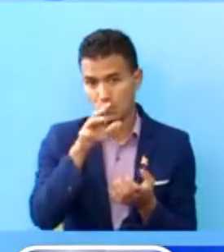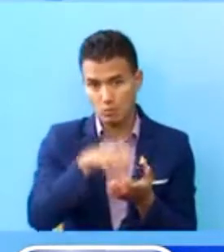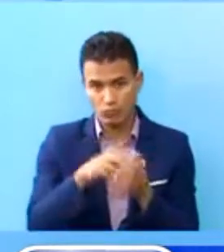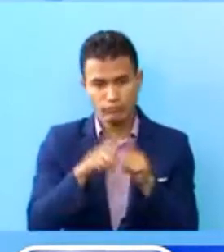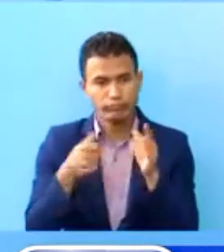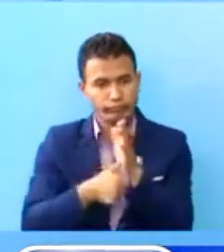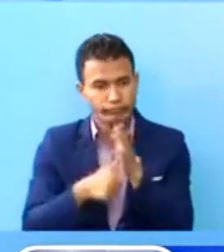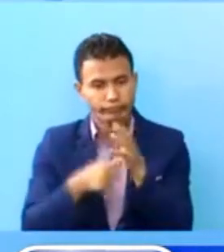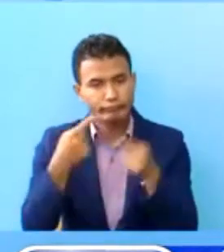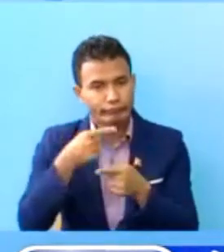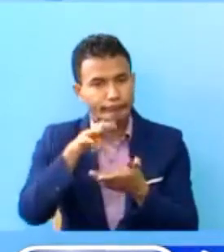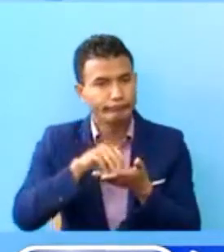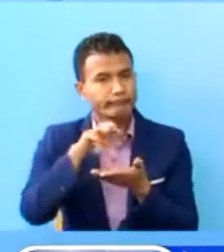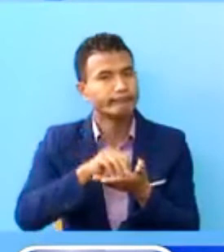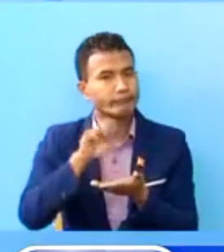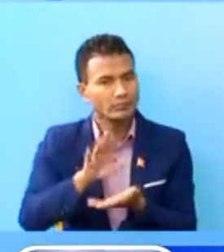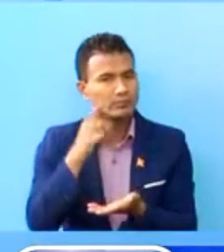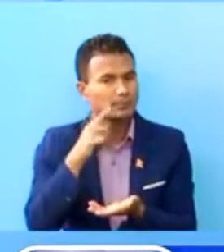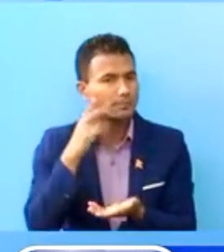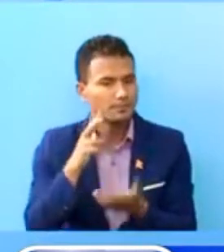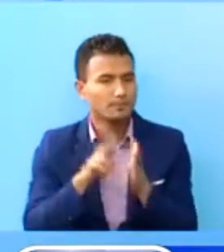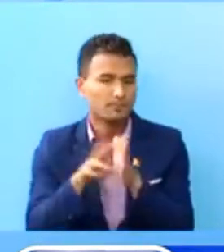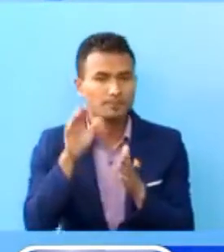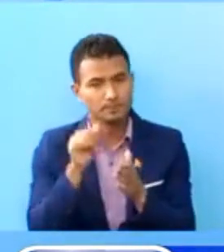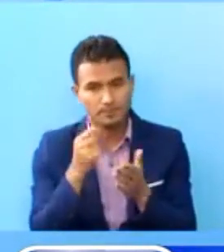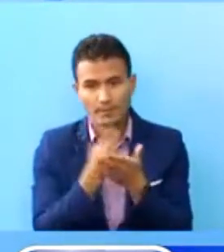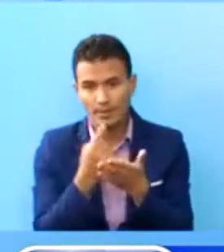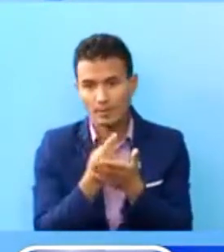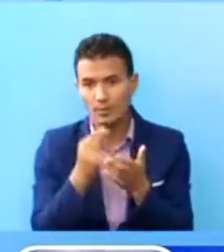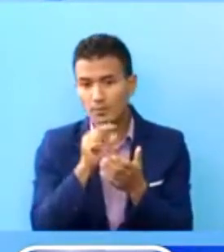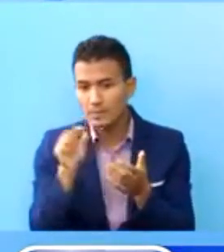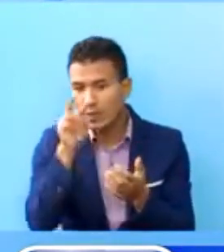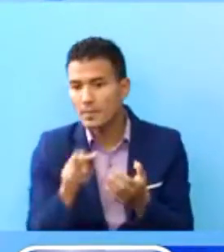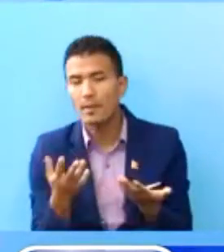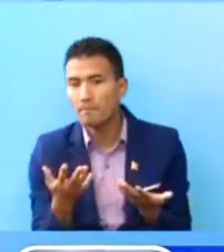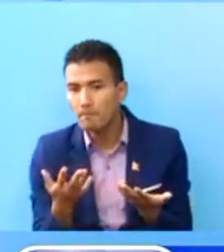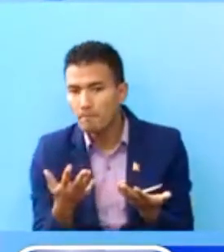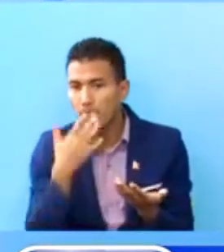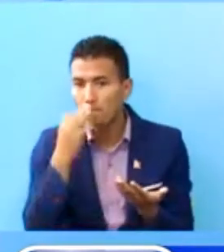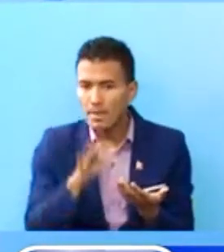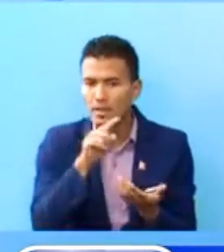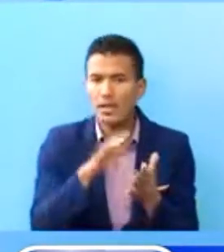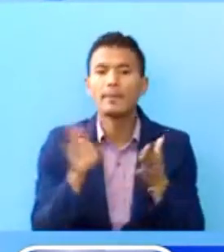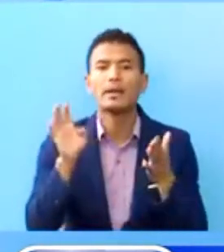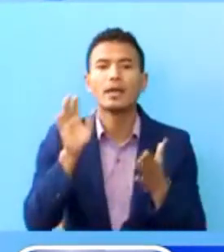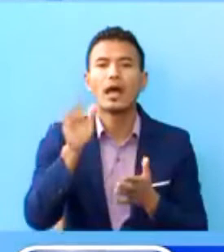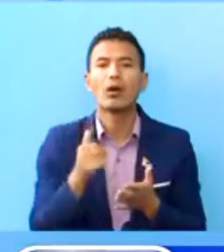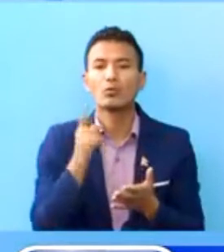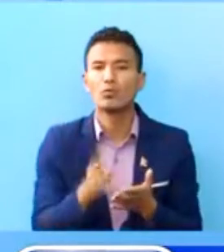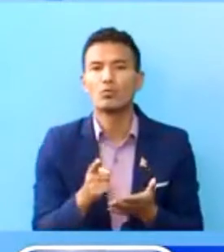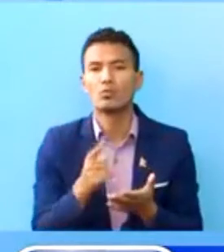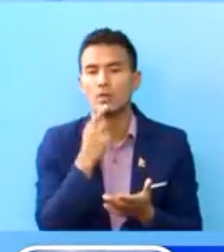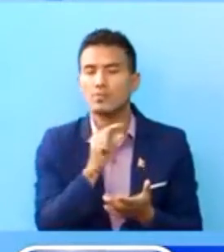पनि स्याम्पल कलेक्सन भइरहेको छ। यसको 1-2 दिनमा हामीलाई नतिजा आउँछ र काठमाडौँको के स्थिति छ त, वास्तवमा उहाँहरू कहाँबाट सङ्क्रमित